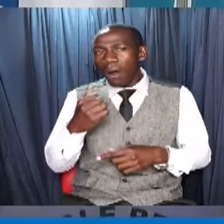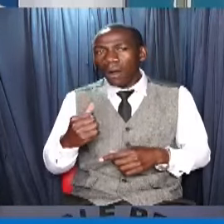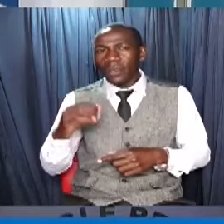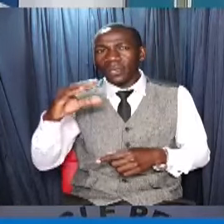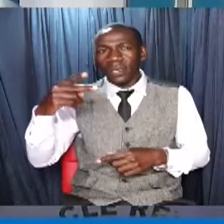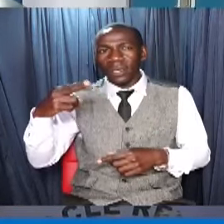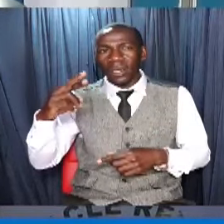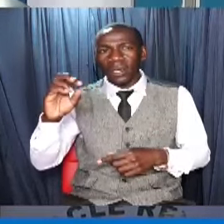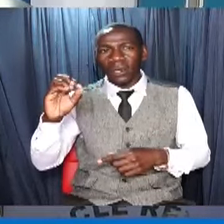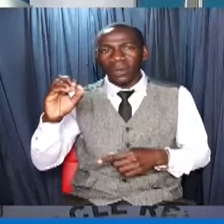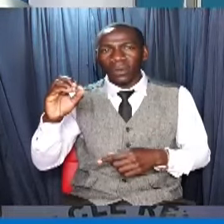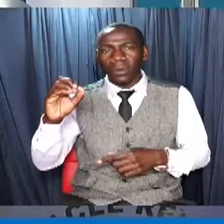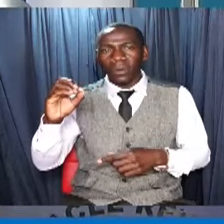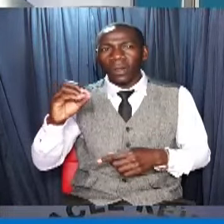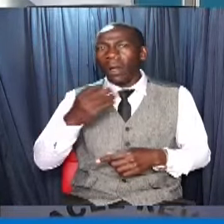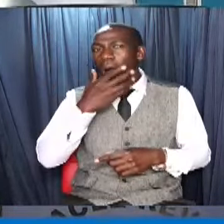Then Charo. Na babu